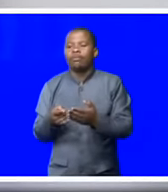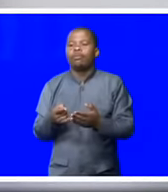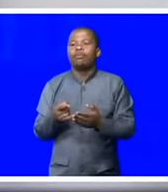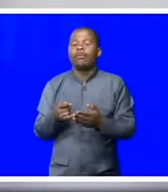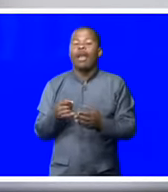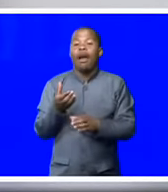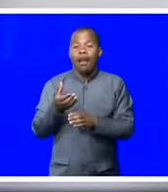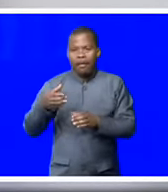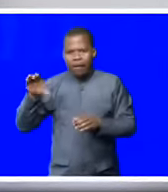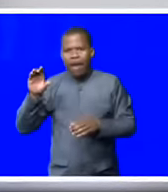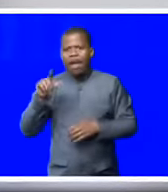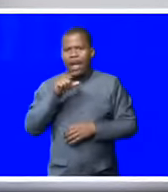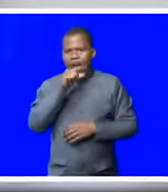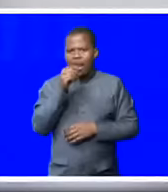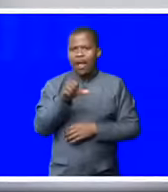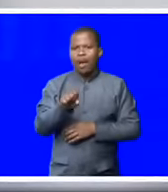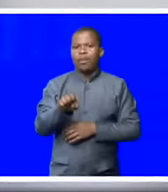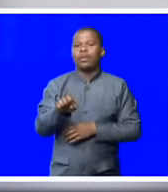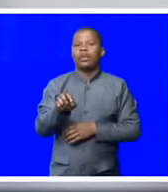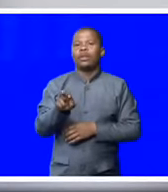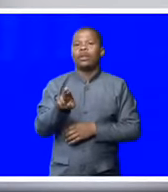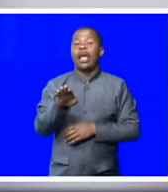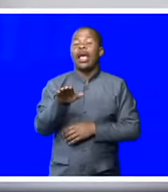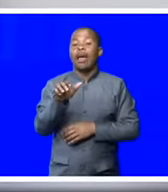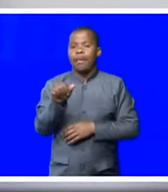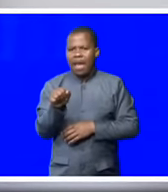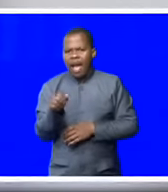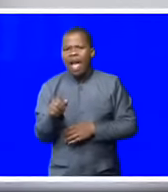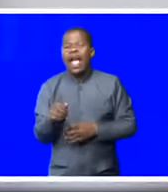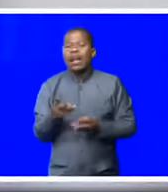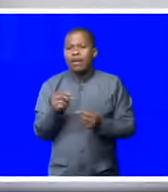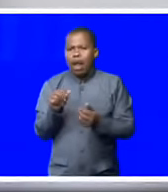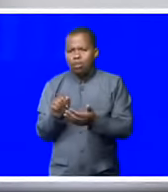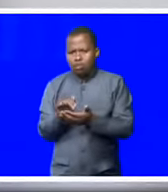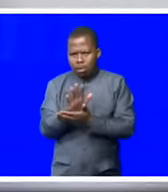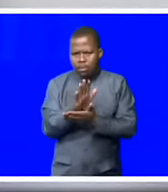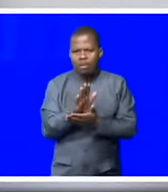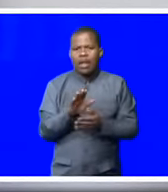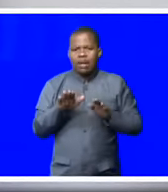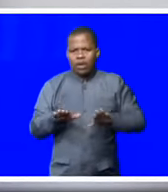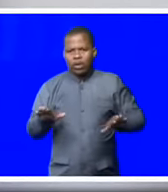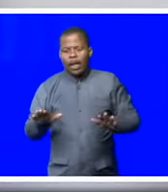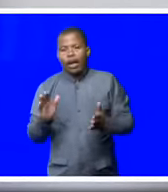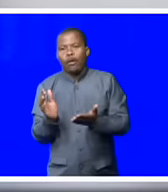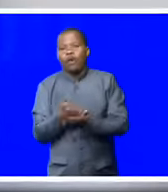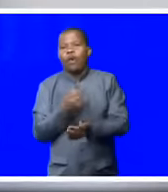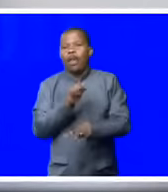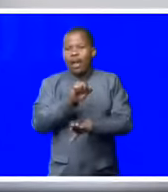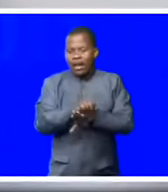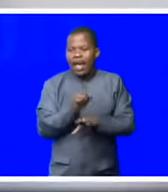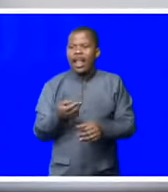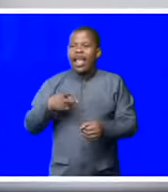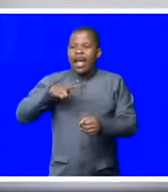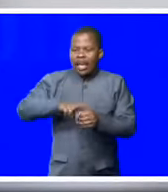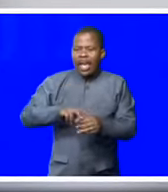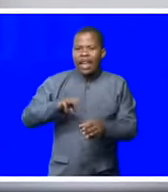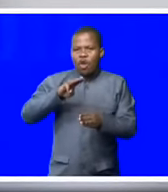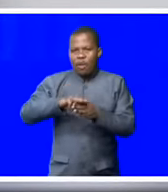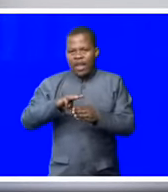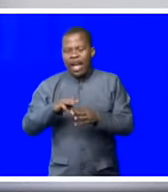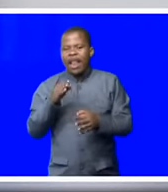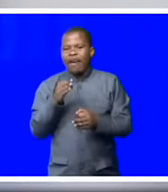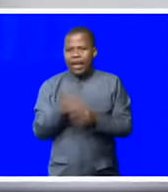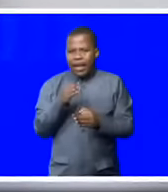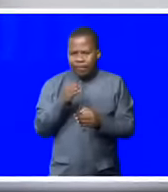taseSerbia lebe sithumela letimali through bona. Kwahamba batali bagcina bayitholile